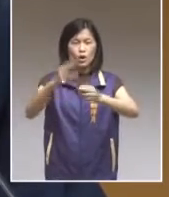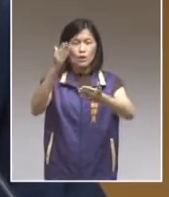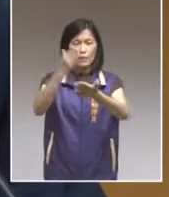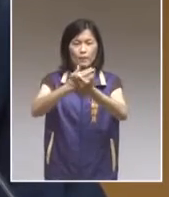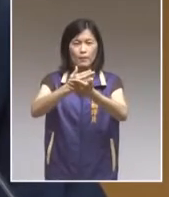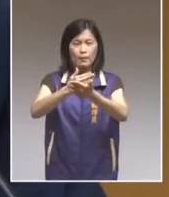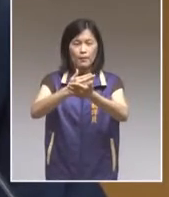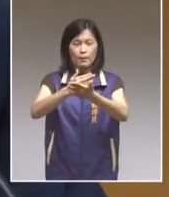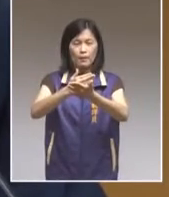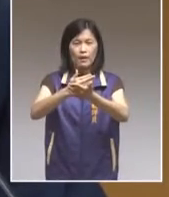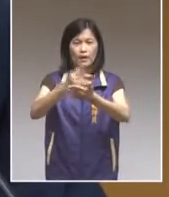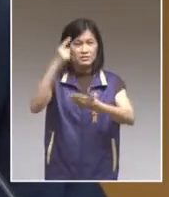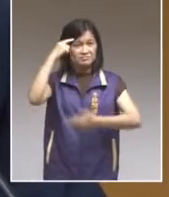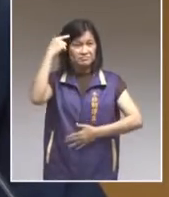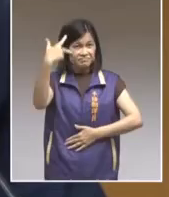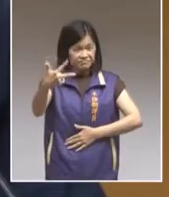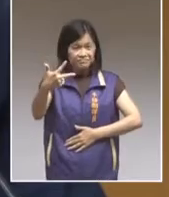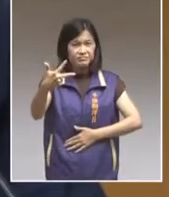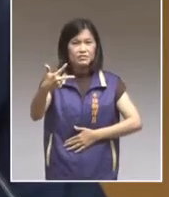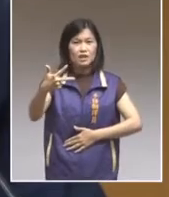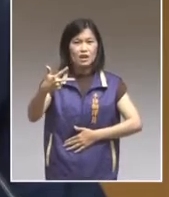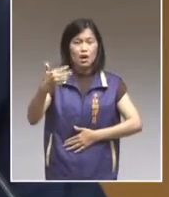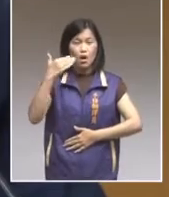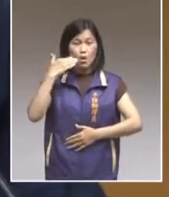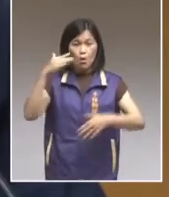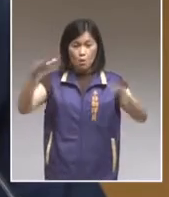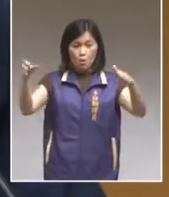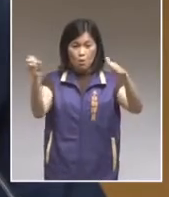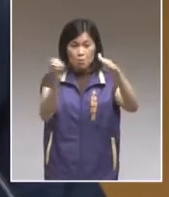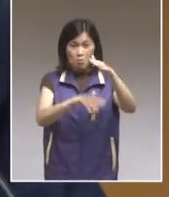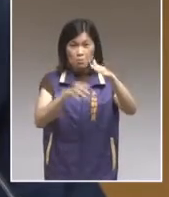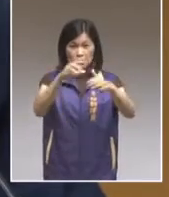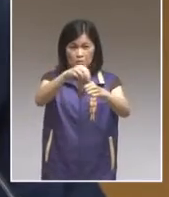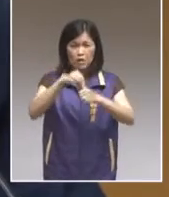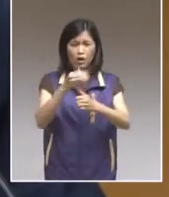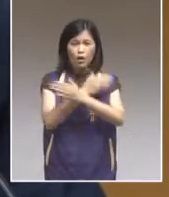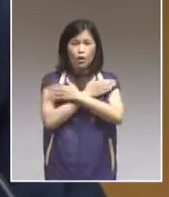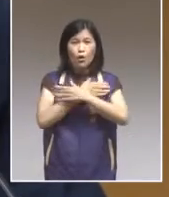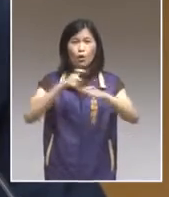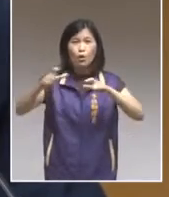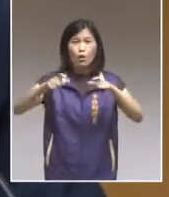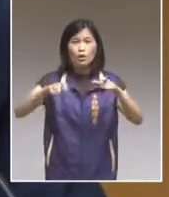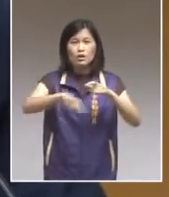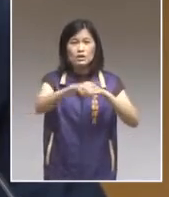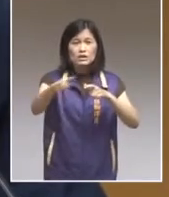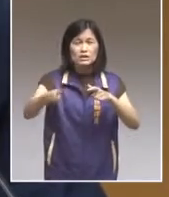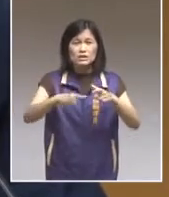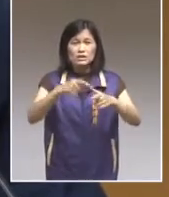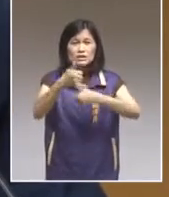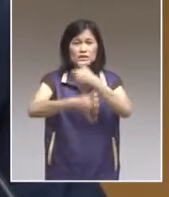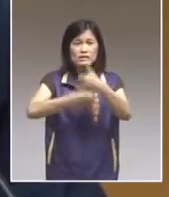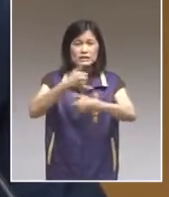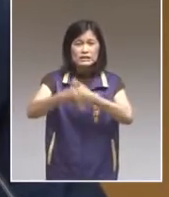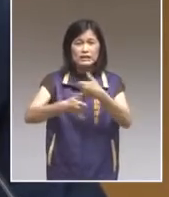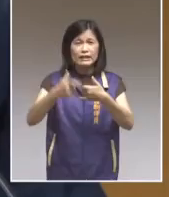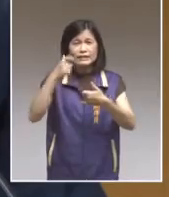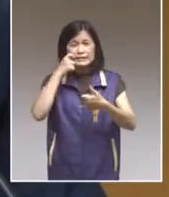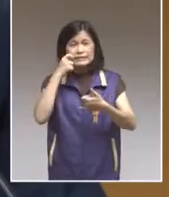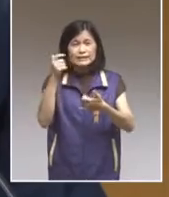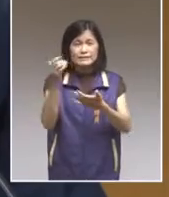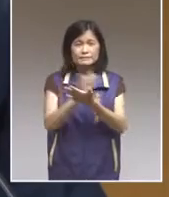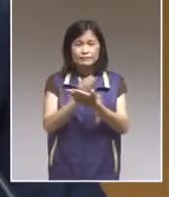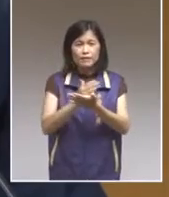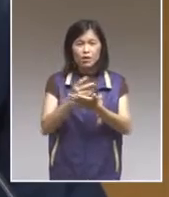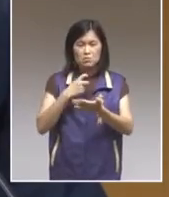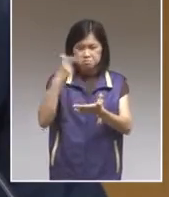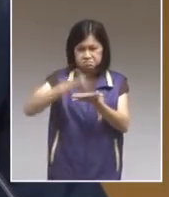以这是我们停课原则。那在框列的部分，我们幼儿园因为它的生活空间比较难以区隔，我们会采取比较严谨的